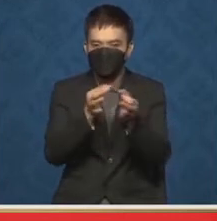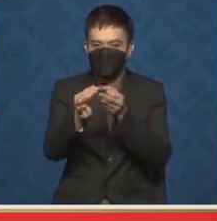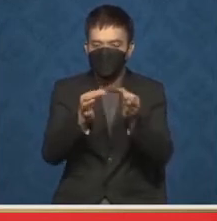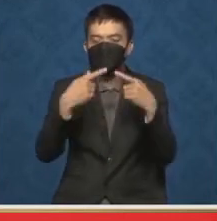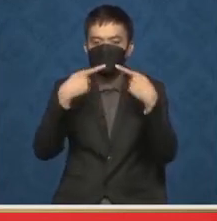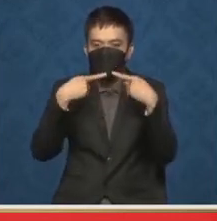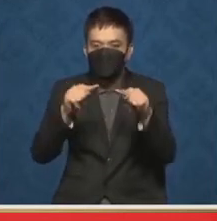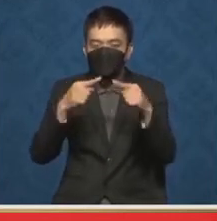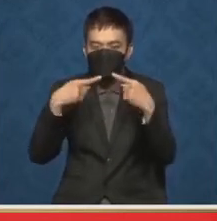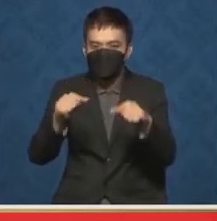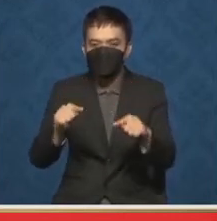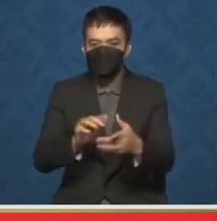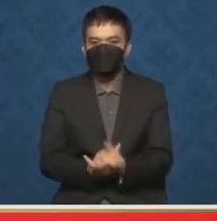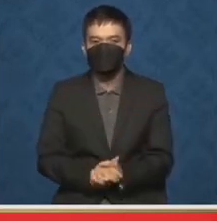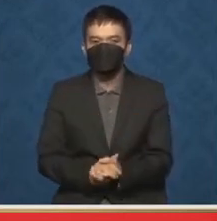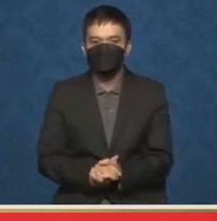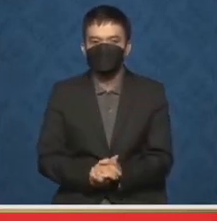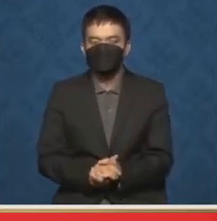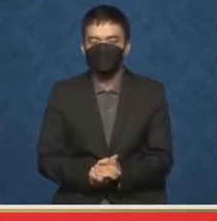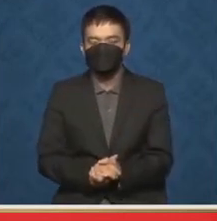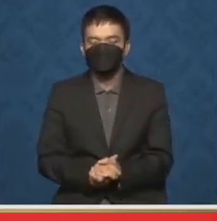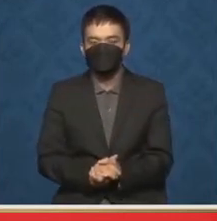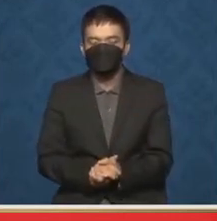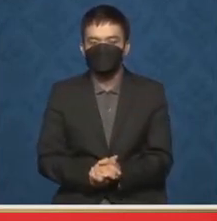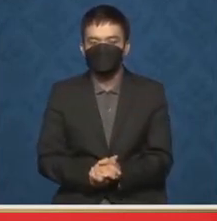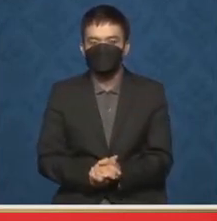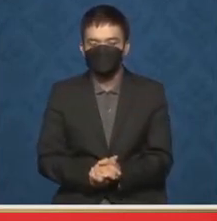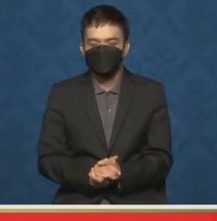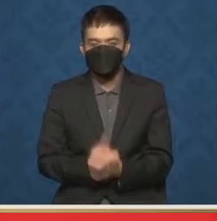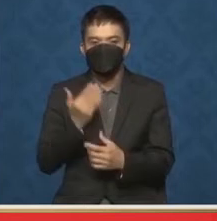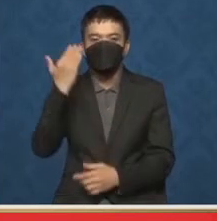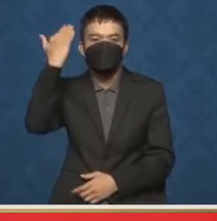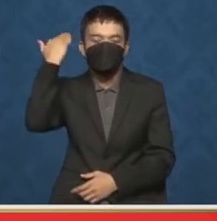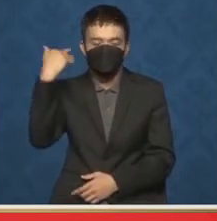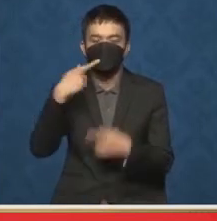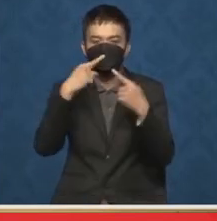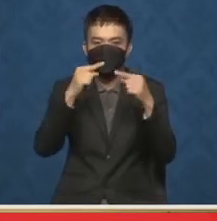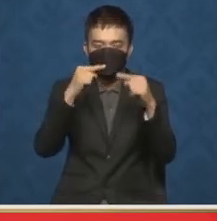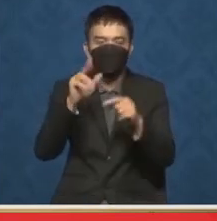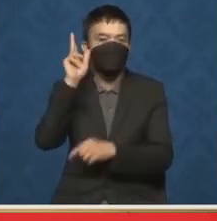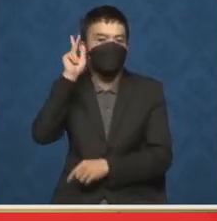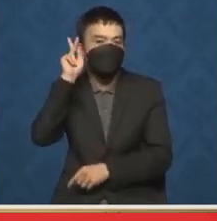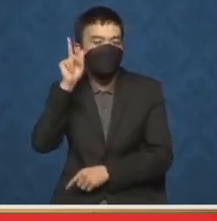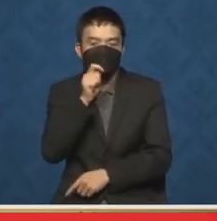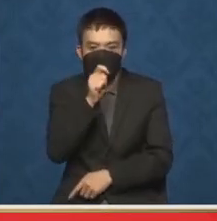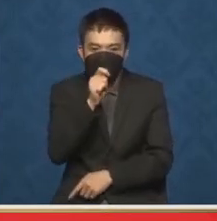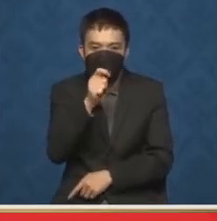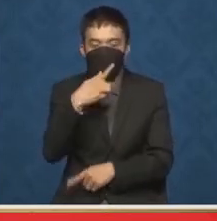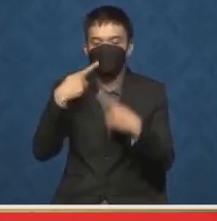ไปบางแล้วกับสื่อแต่ขอเรีนตั้งนี้นะครับว่า